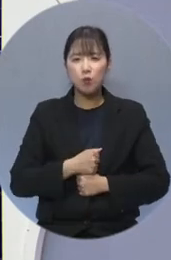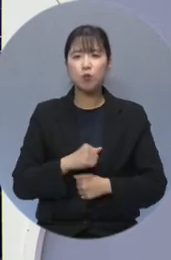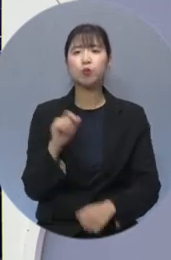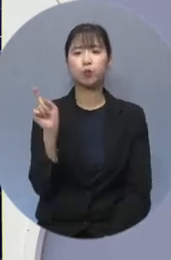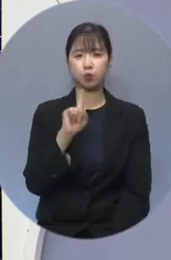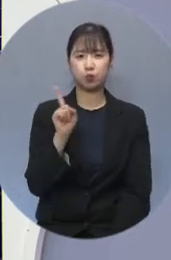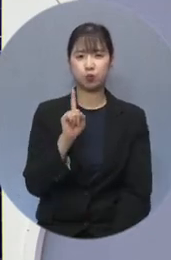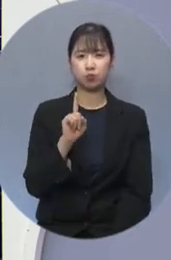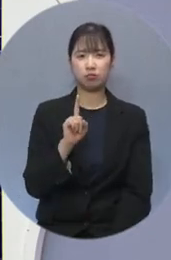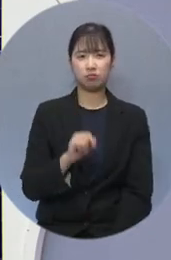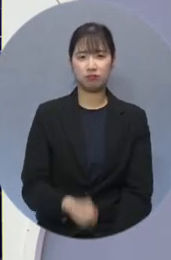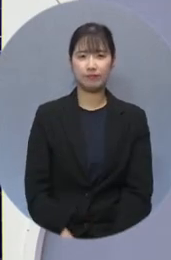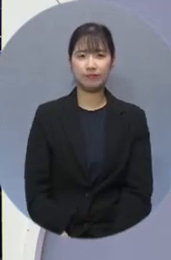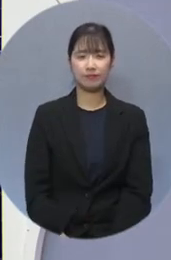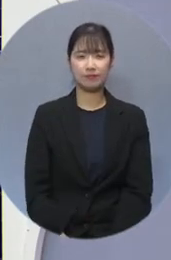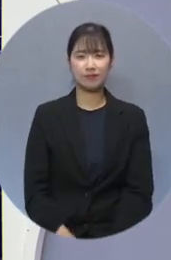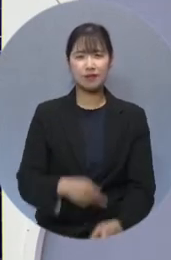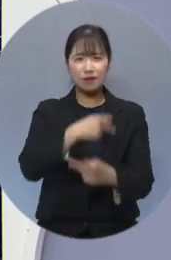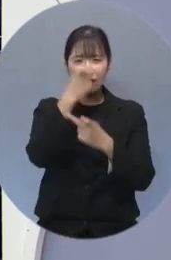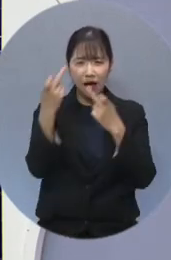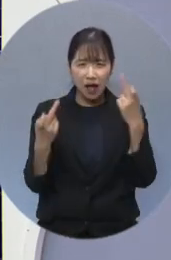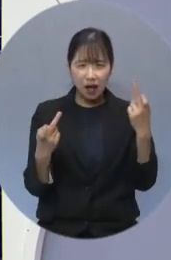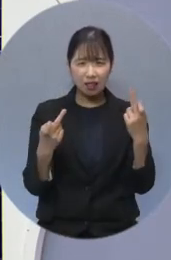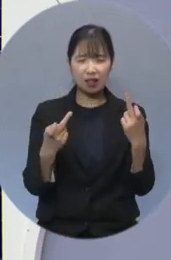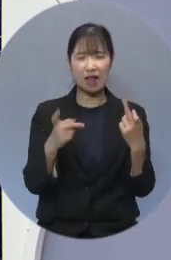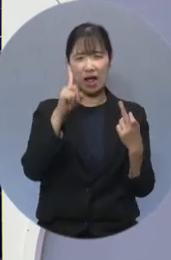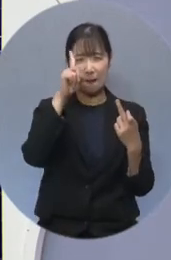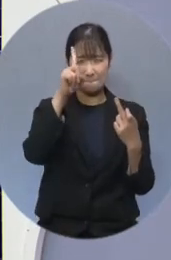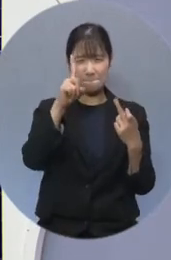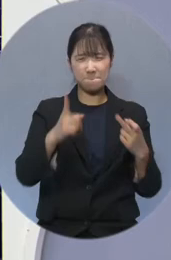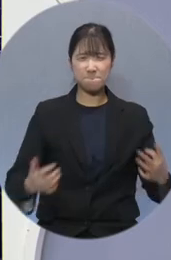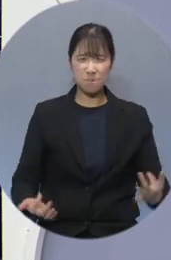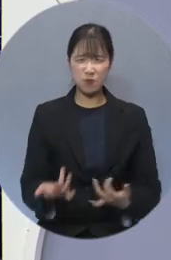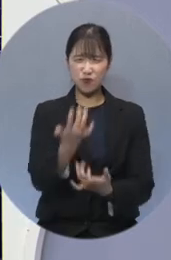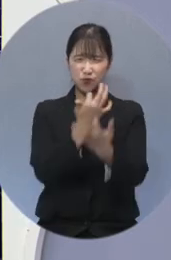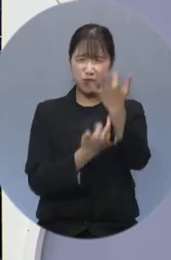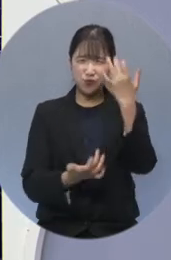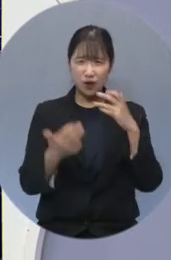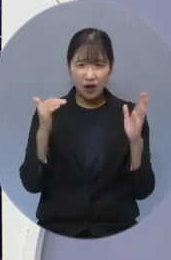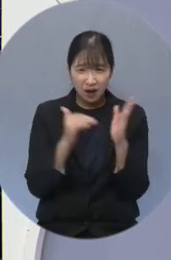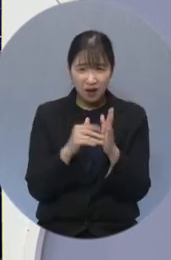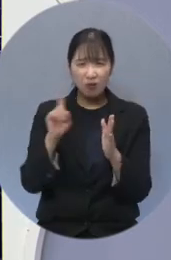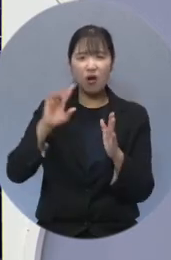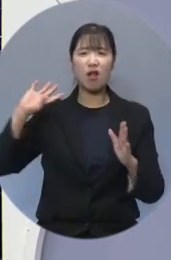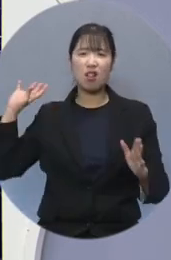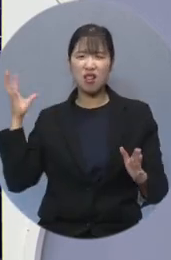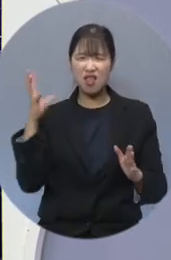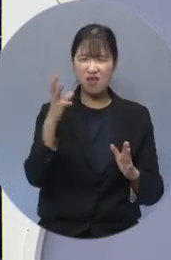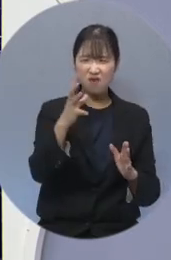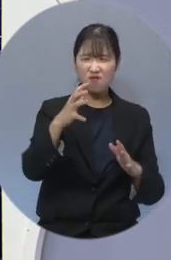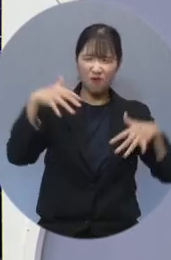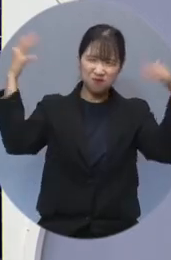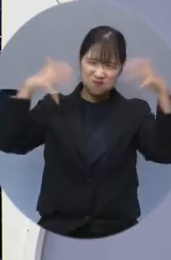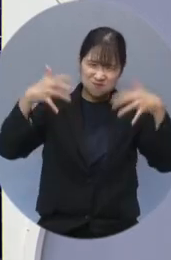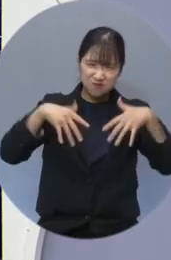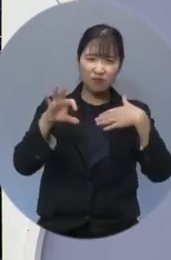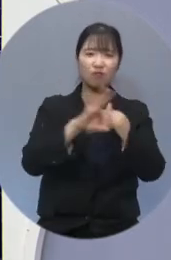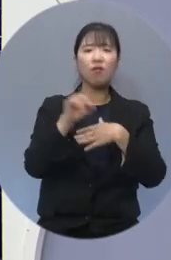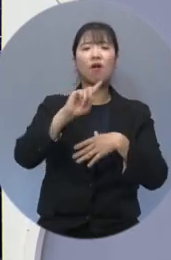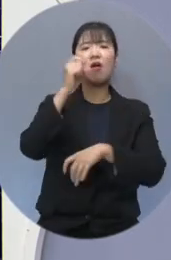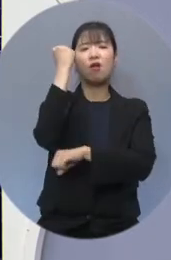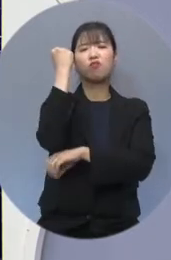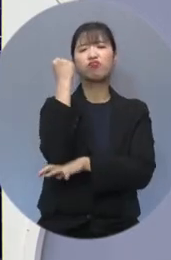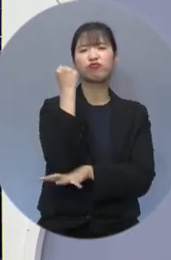것이 한번 산이 타고 나면 태풍이 오거나 이 폭우가 오면 아직 뿌리가 정착을